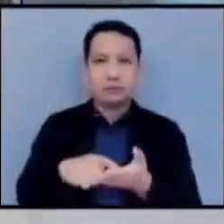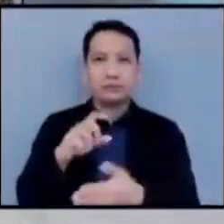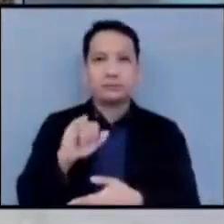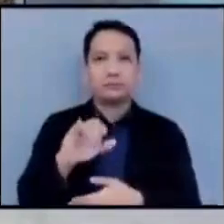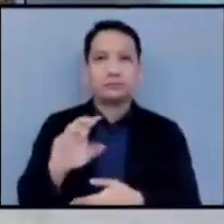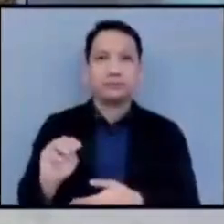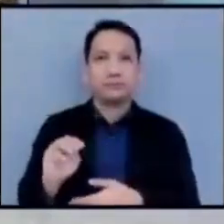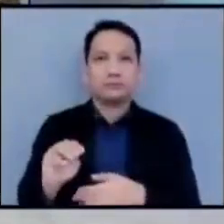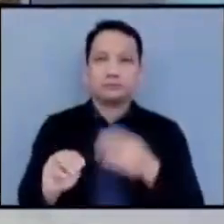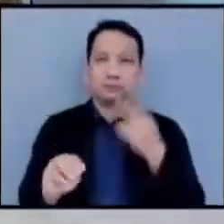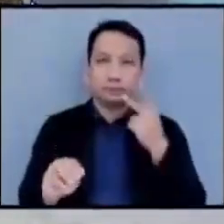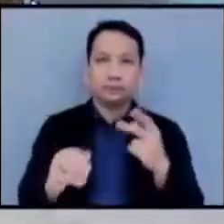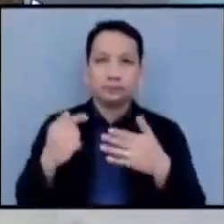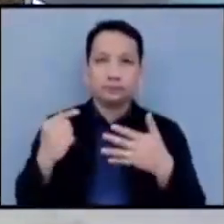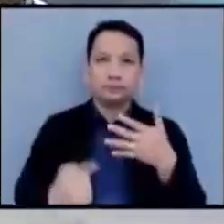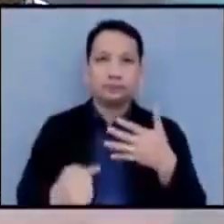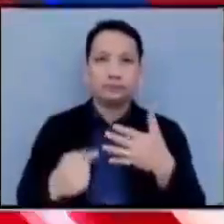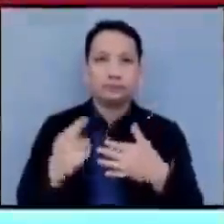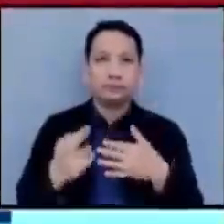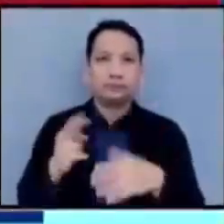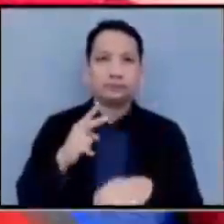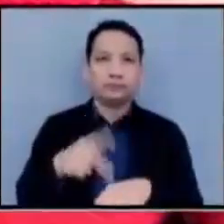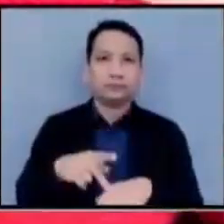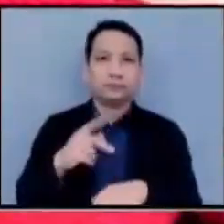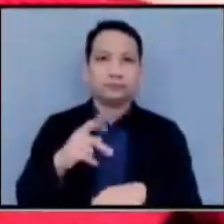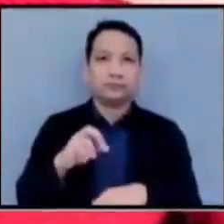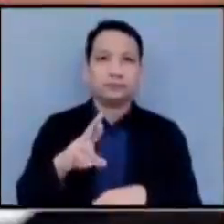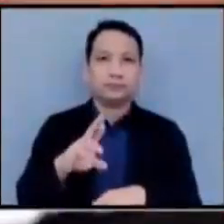sa detalye. Rise and Shine, Karen.